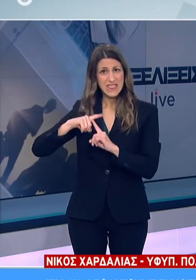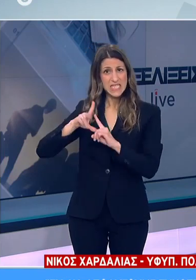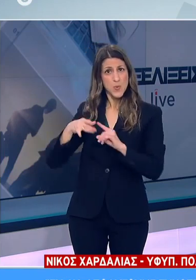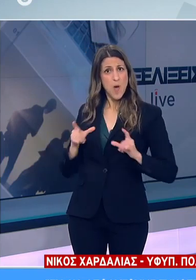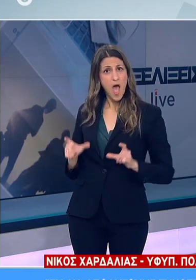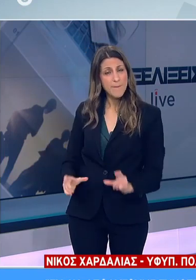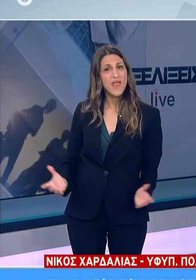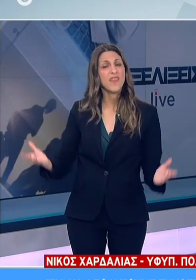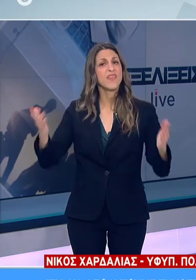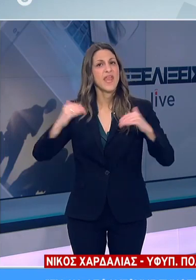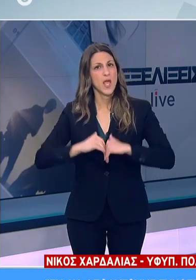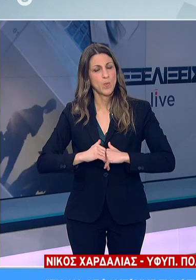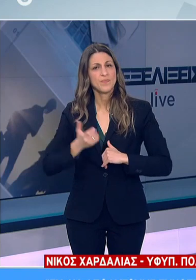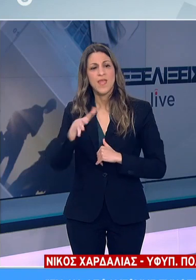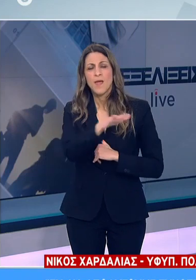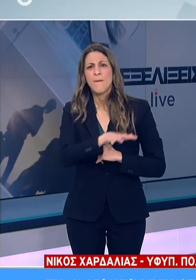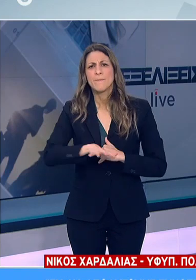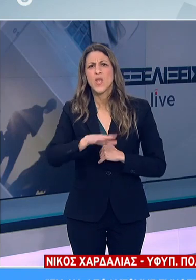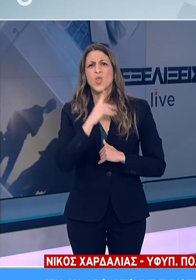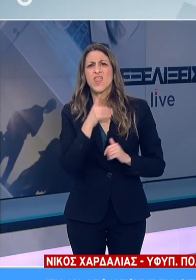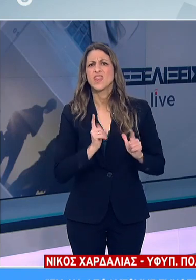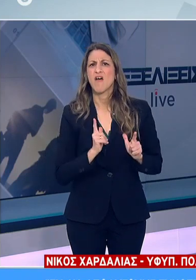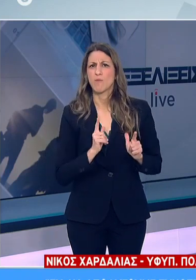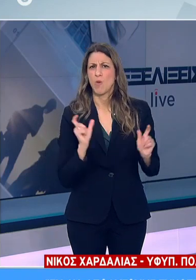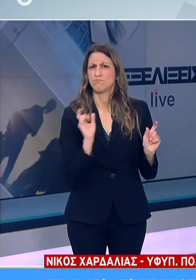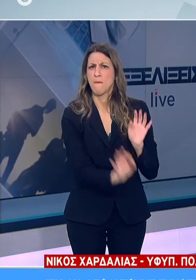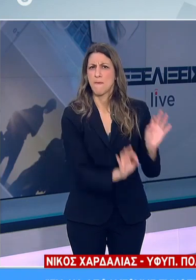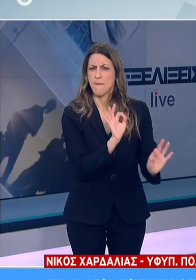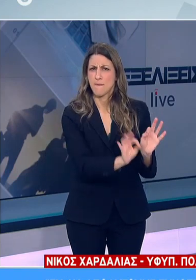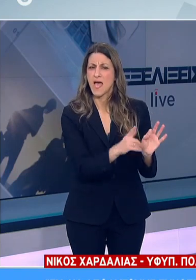αντισωμάτων? Περιπτώσεις όπως το Κρανίδι επηρεάζουν το χρόνο άρσης των μέτρων?